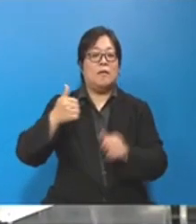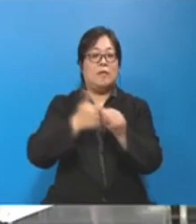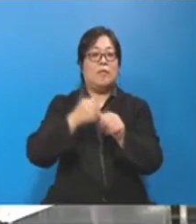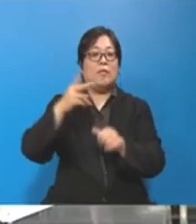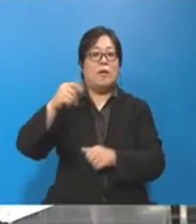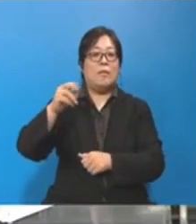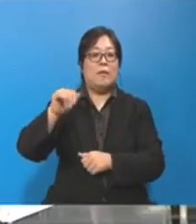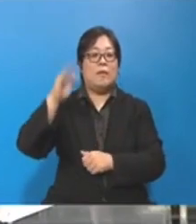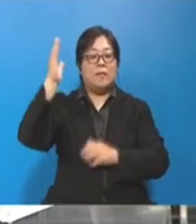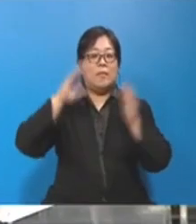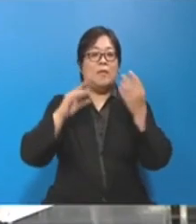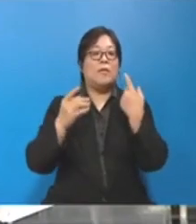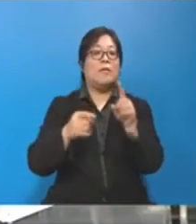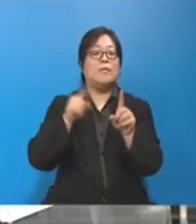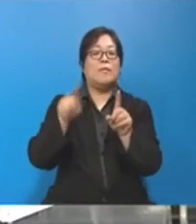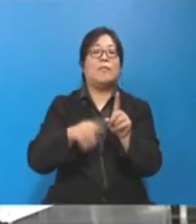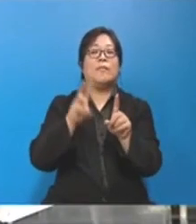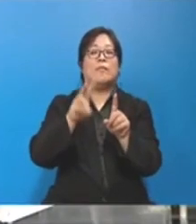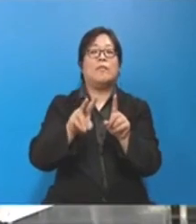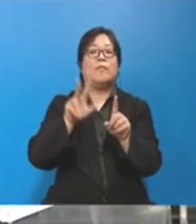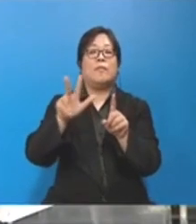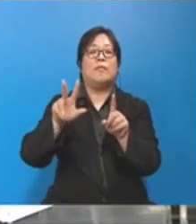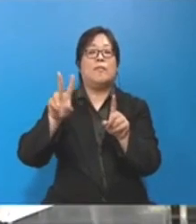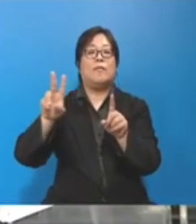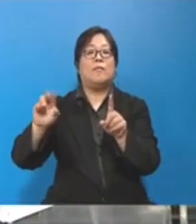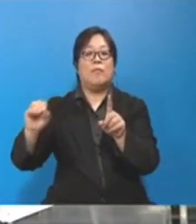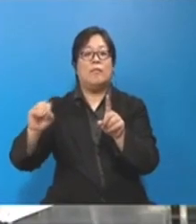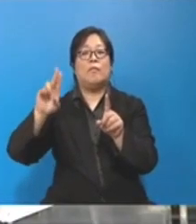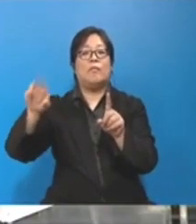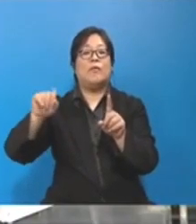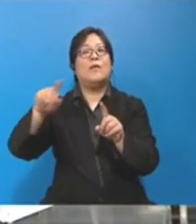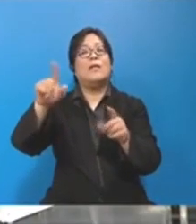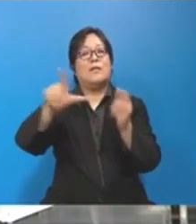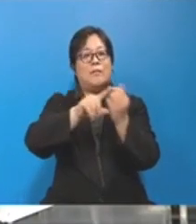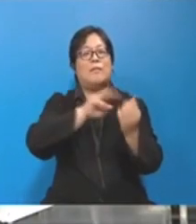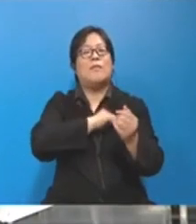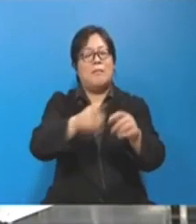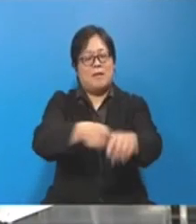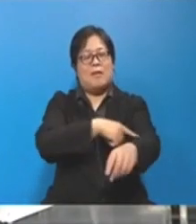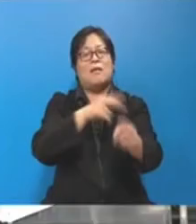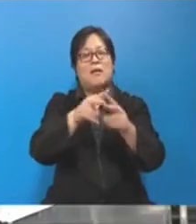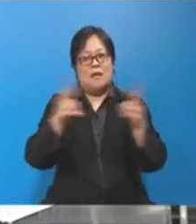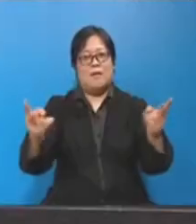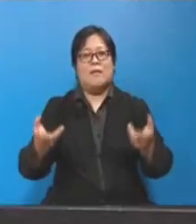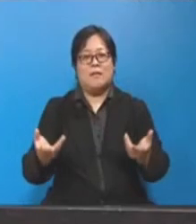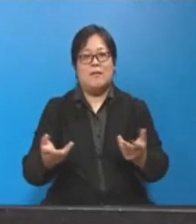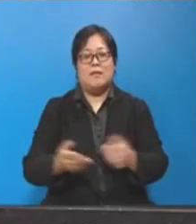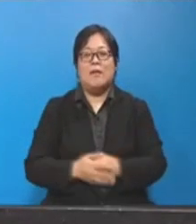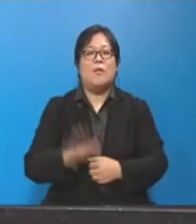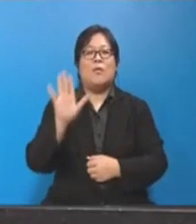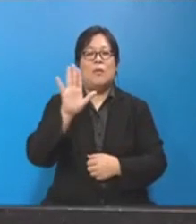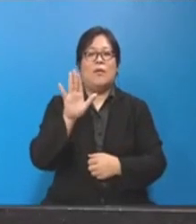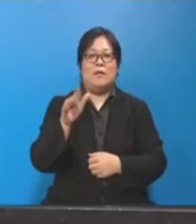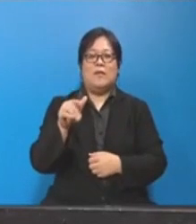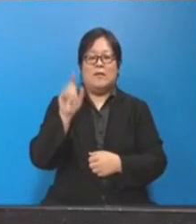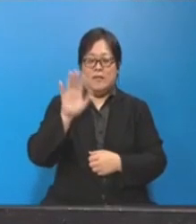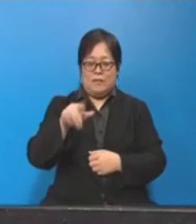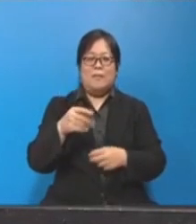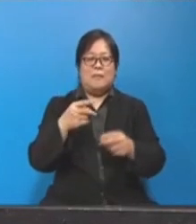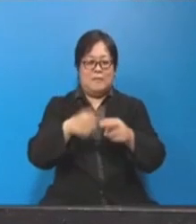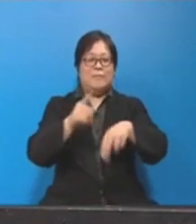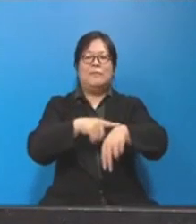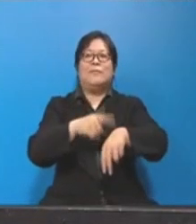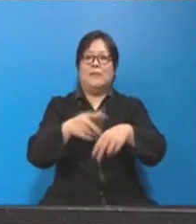Indonesia yaitu 11630 7 USB timbalan menteri jawaban rupanya tangan jalan ndak enak pedas masih